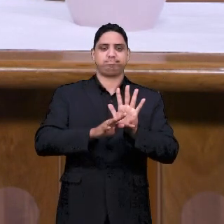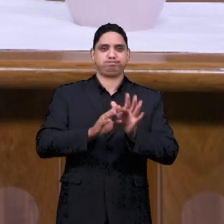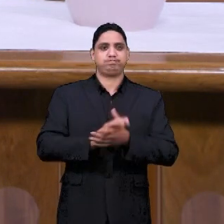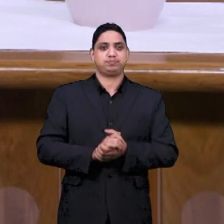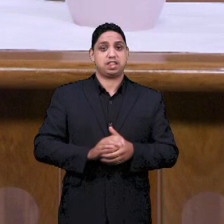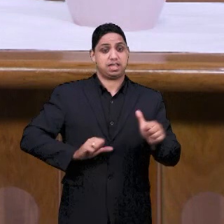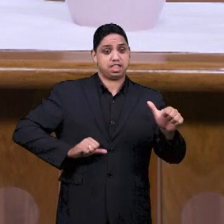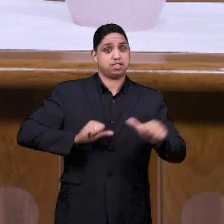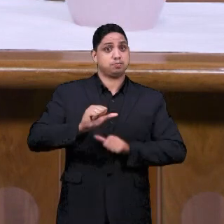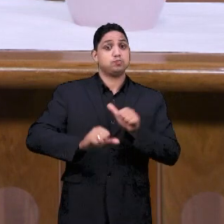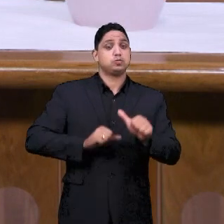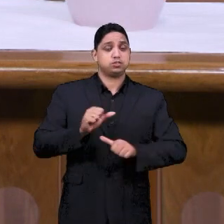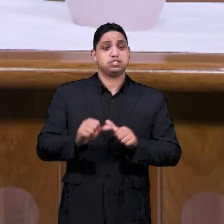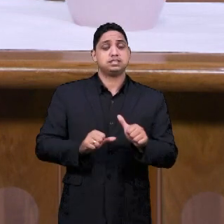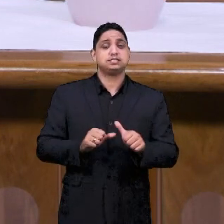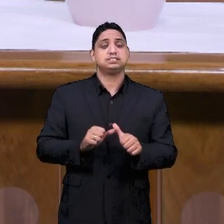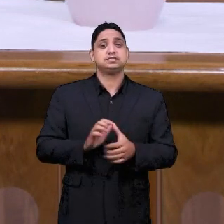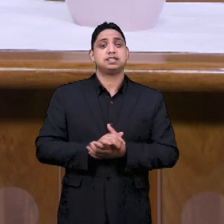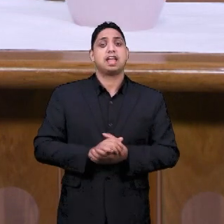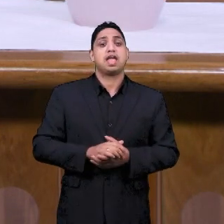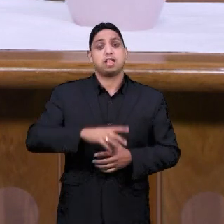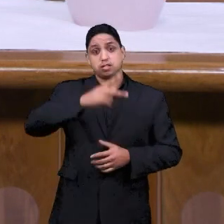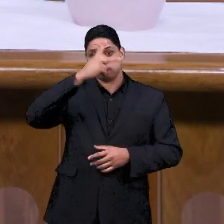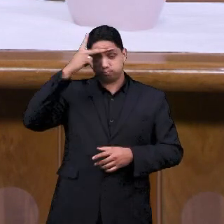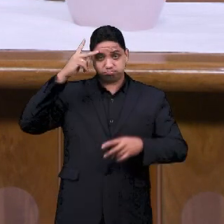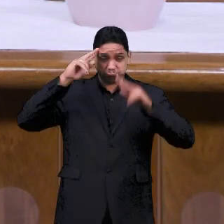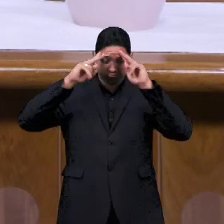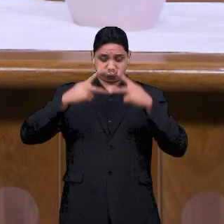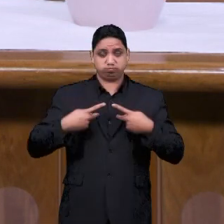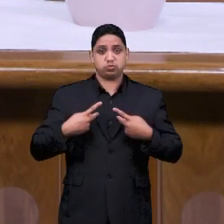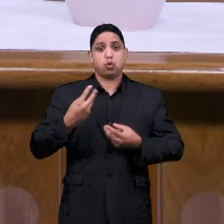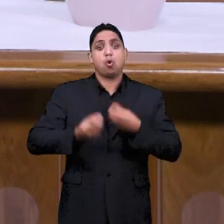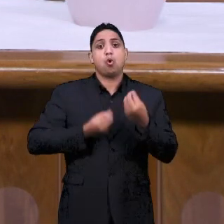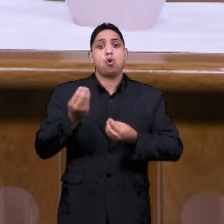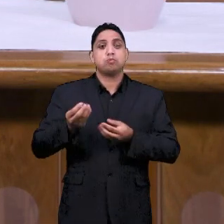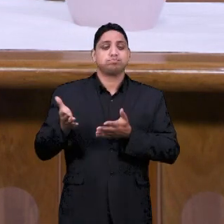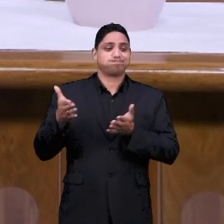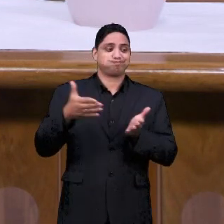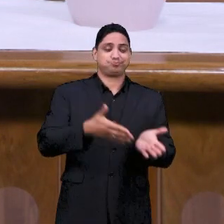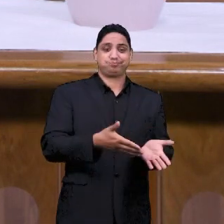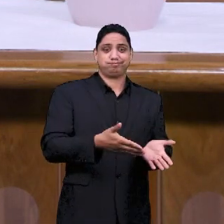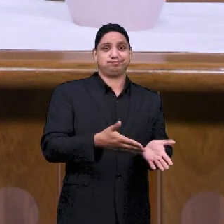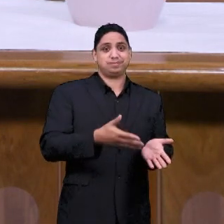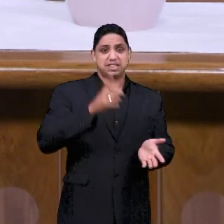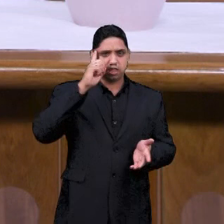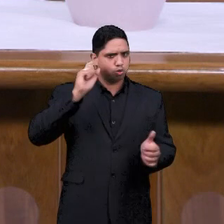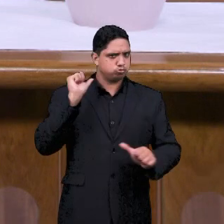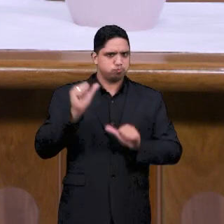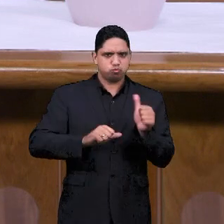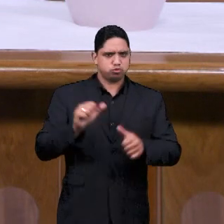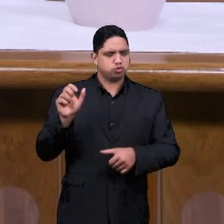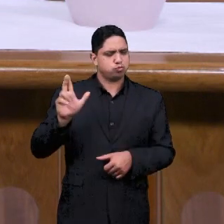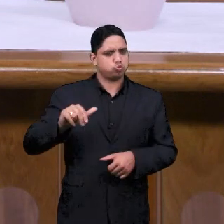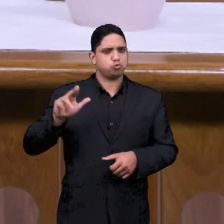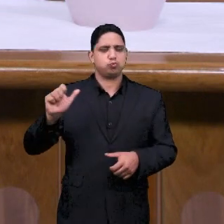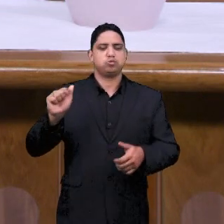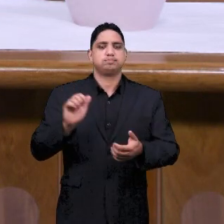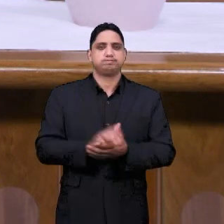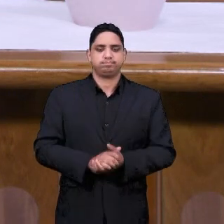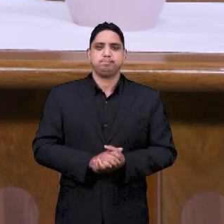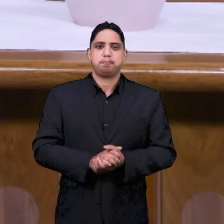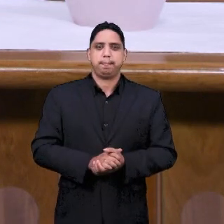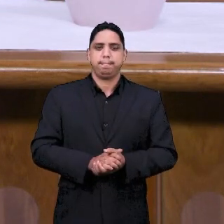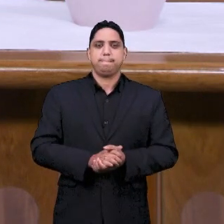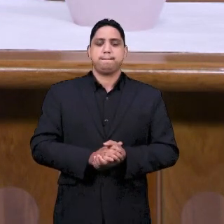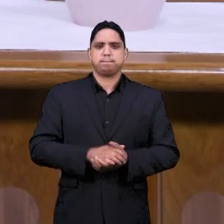les changements de position, celui qui fait, c'est l'homme avec son infidélité, et Dieu ne change pas. Très bien répondu